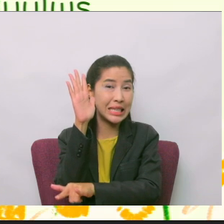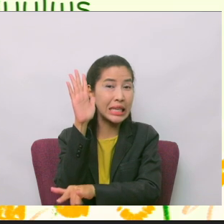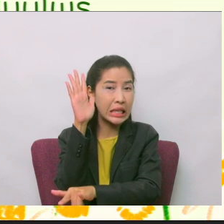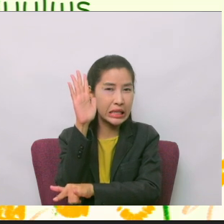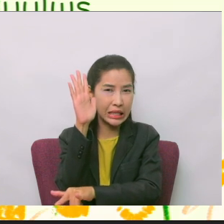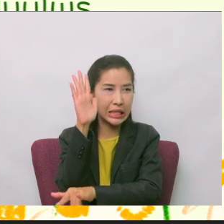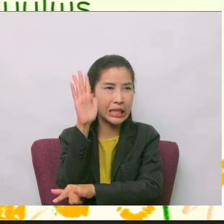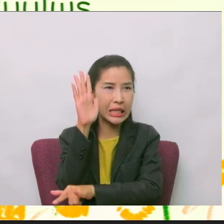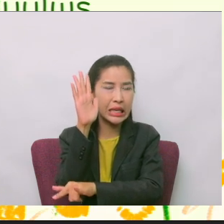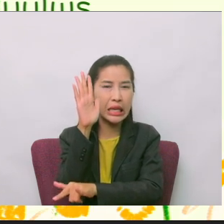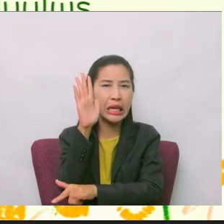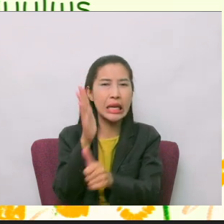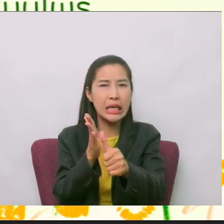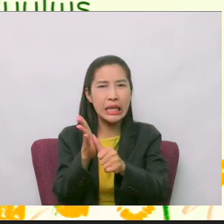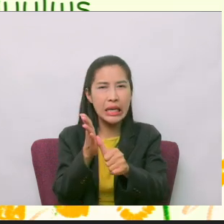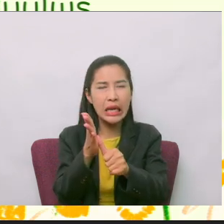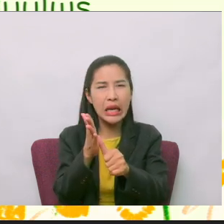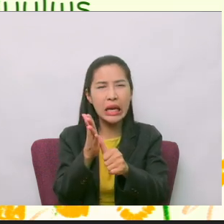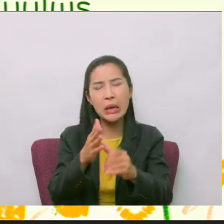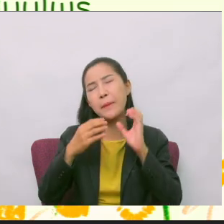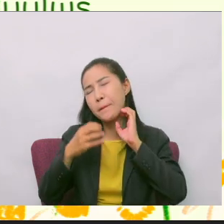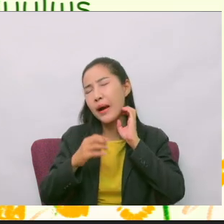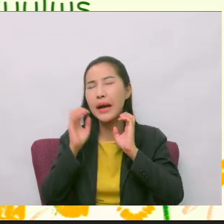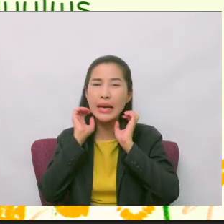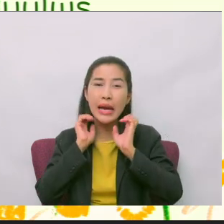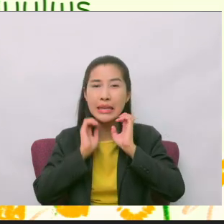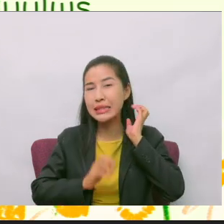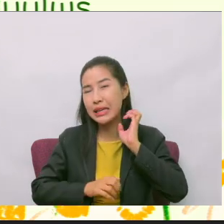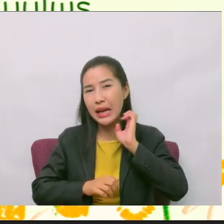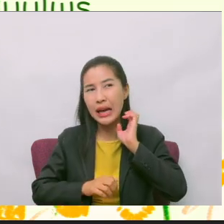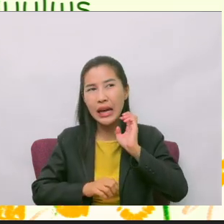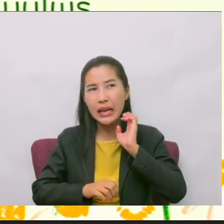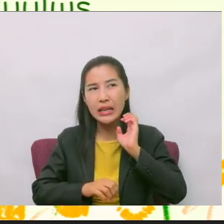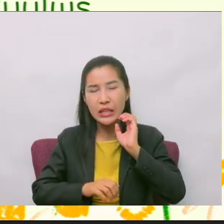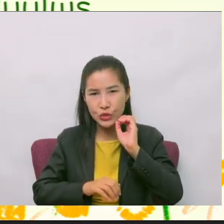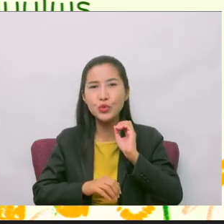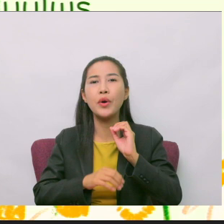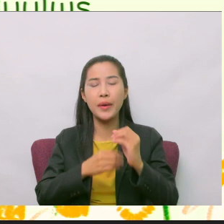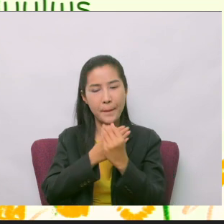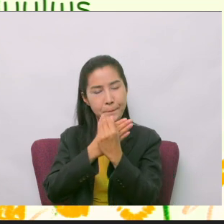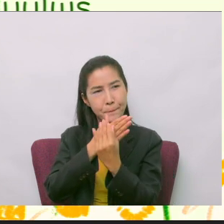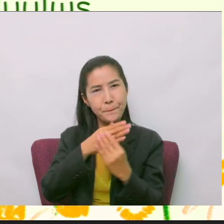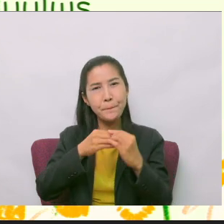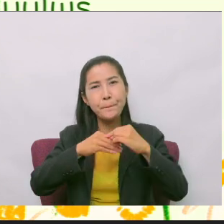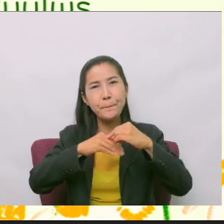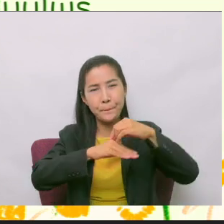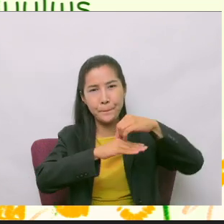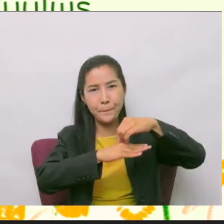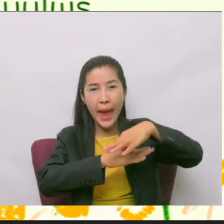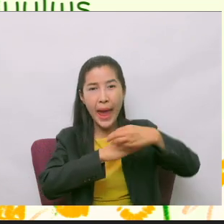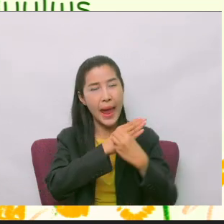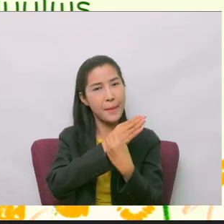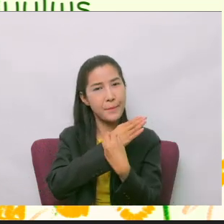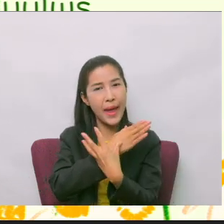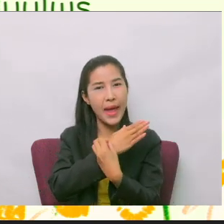ของแก้เรื่องของผิวหนังผื่นคันแล้วก็อีกอย่างหนึ่งก็คือช่วยสมานแผลได้ด้วยในกรณีของ